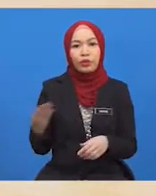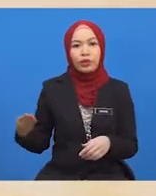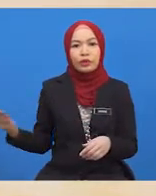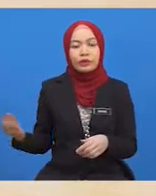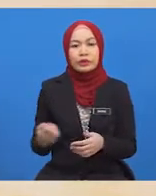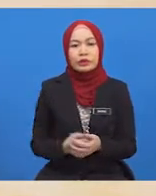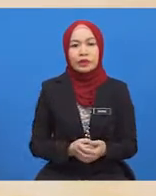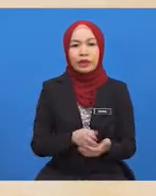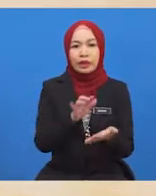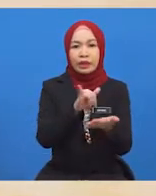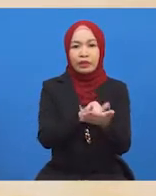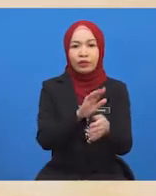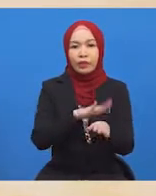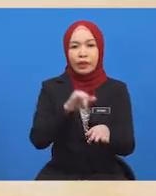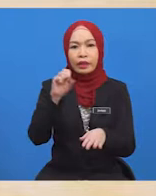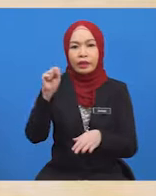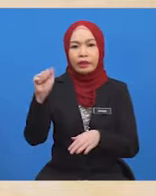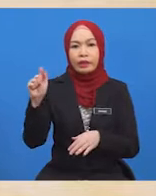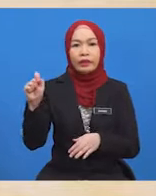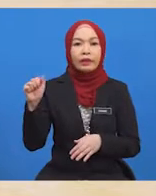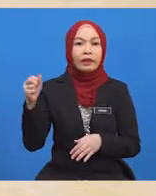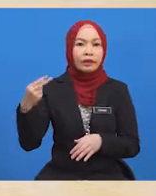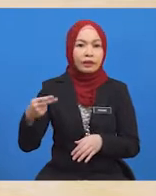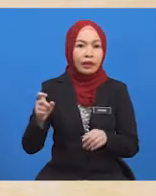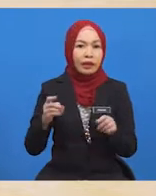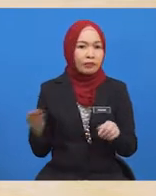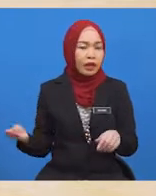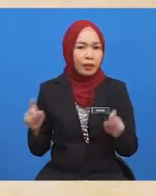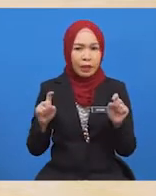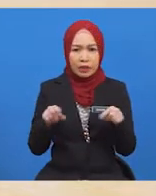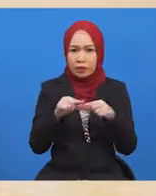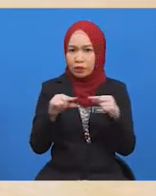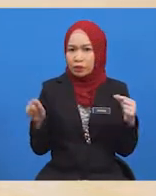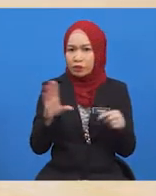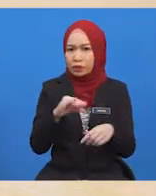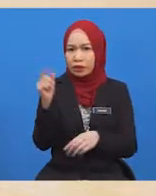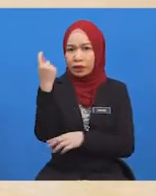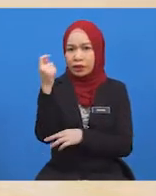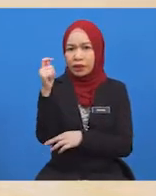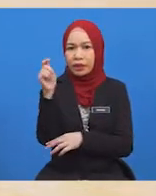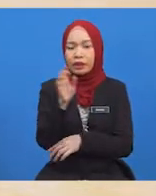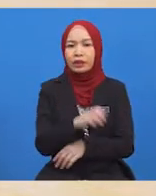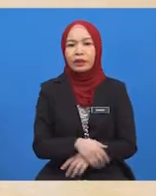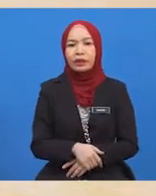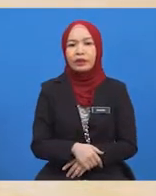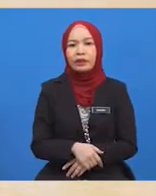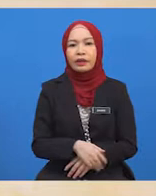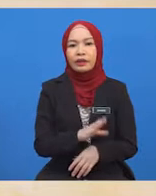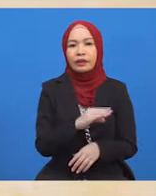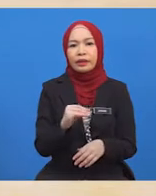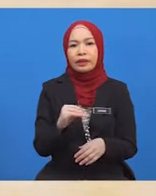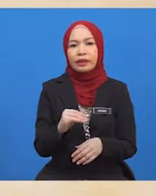Pastikan garis normal tersebut lurus dan tegak agar panjang sisi uncuran sama